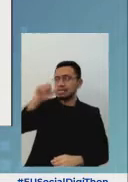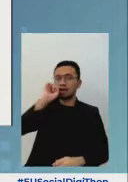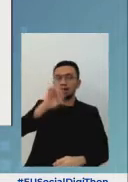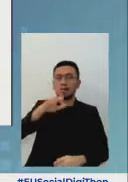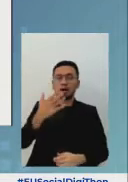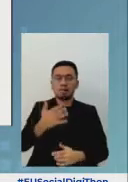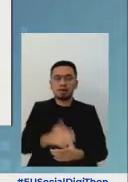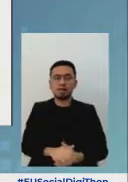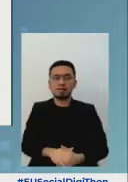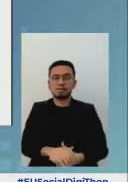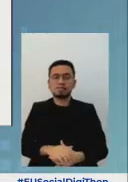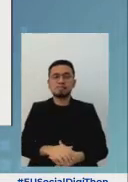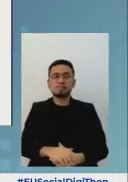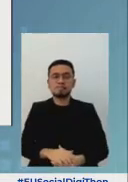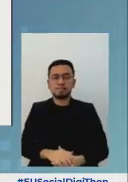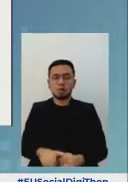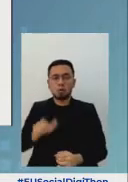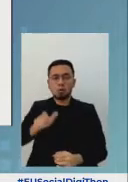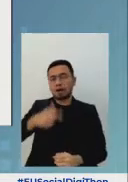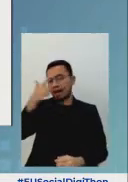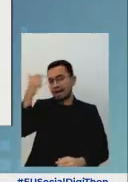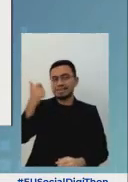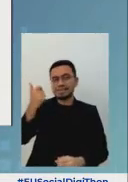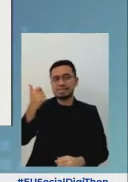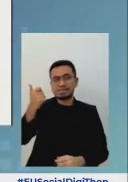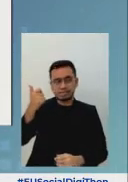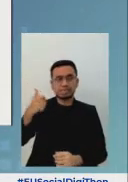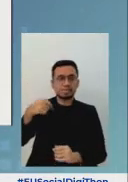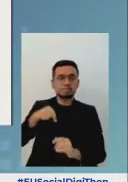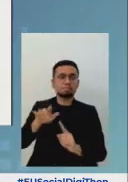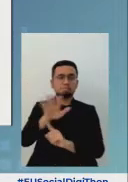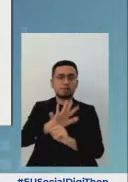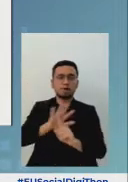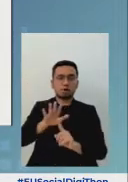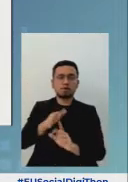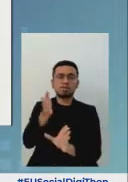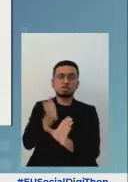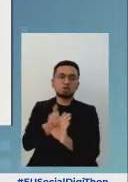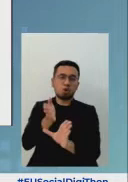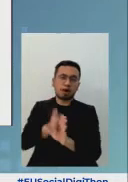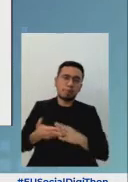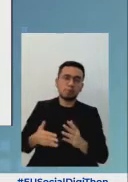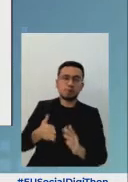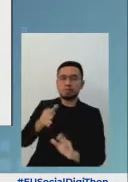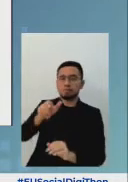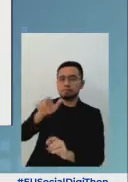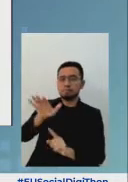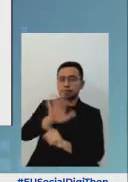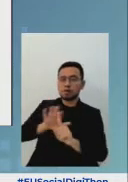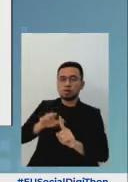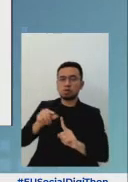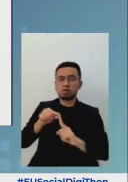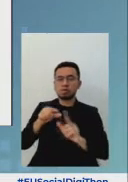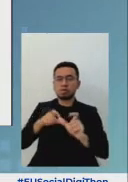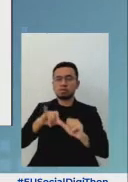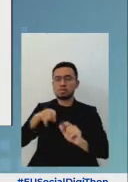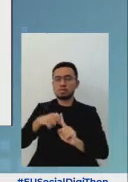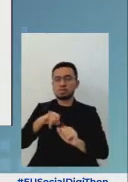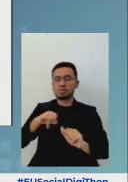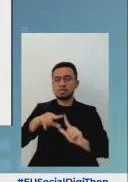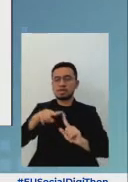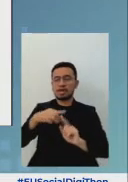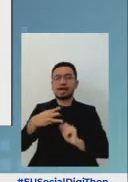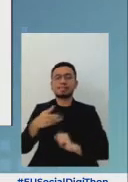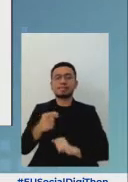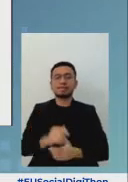IT tapi juga dia seorang psikolog atau psikiater ya, something to do dengan kejiwaan. Dia mengatakan 4